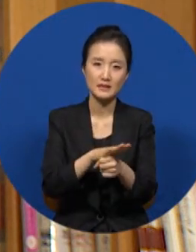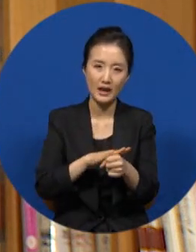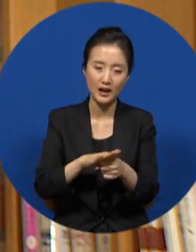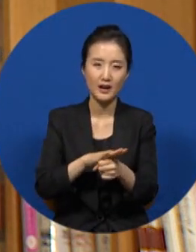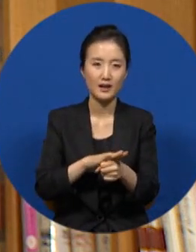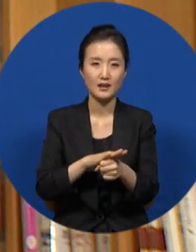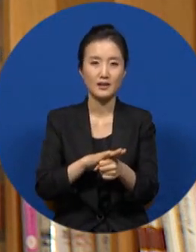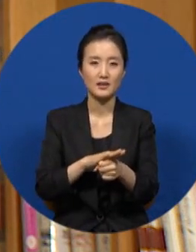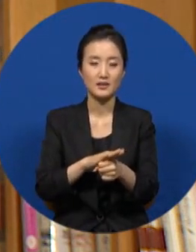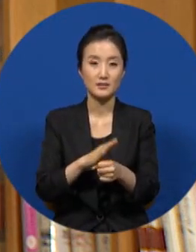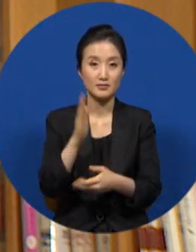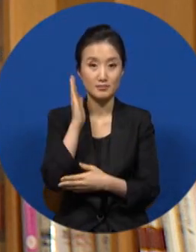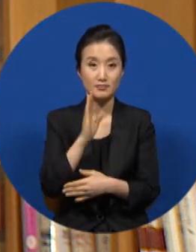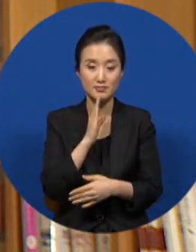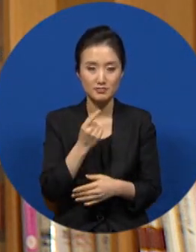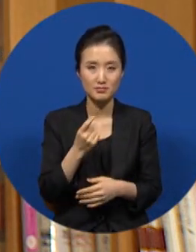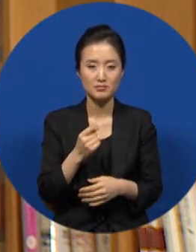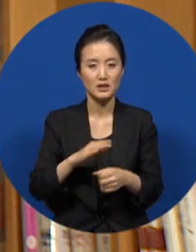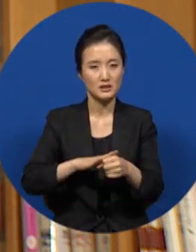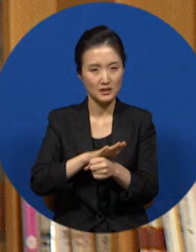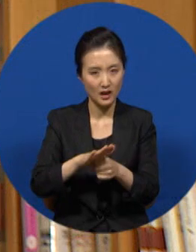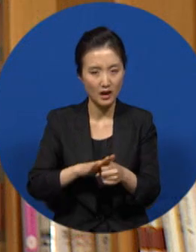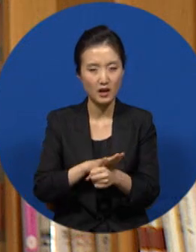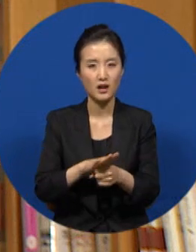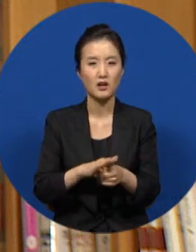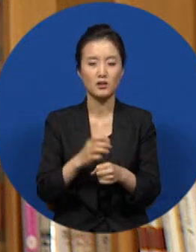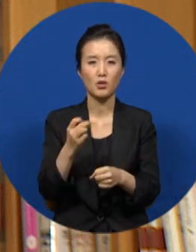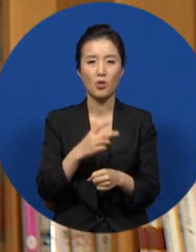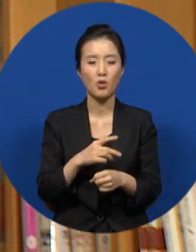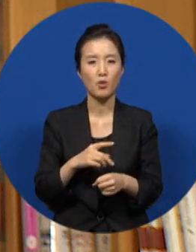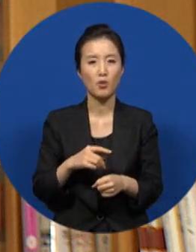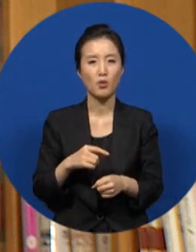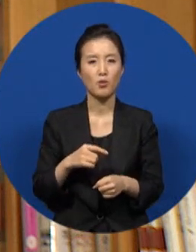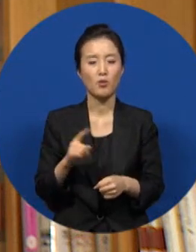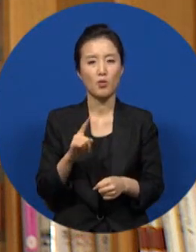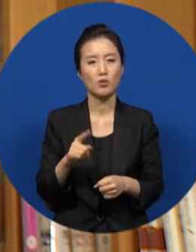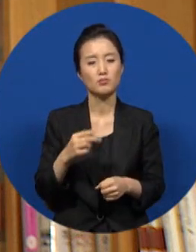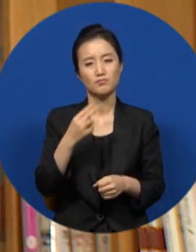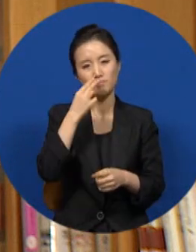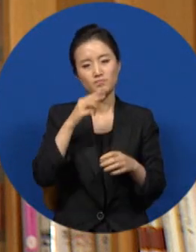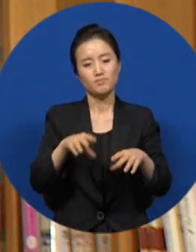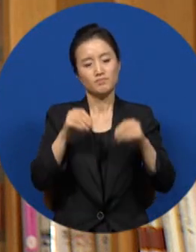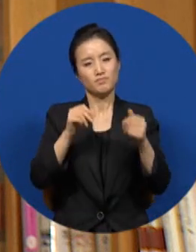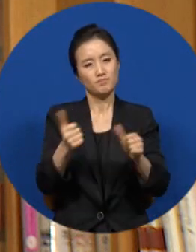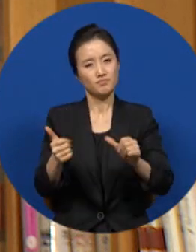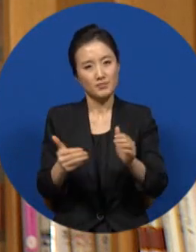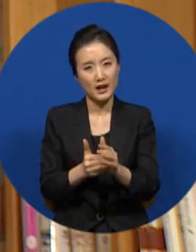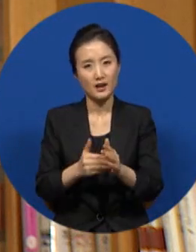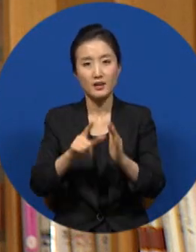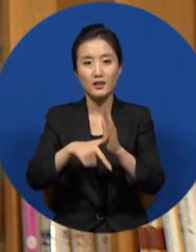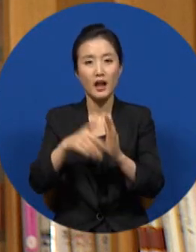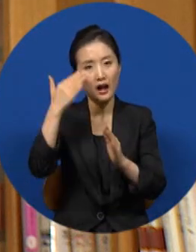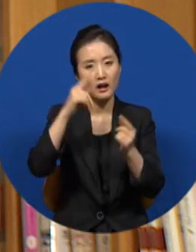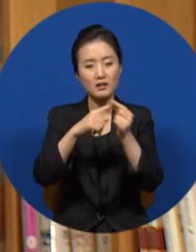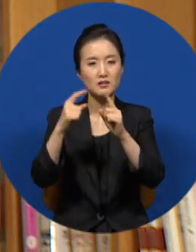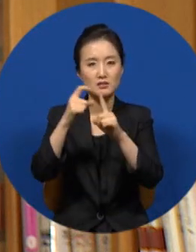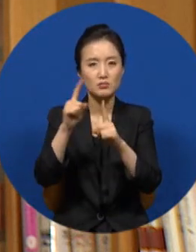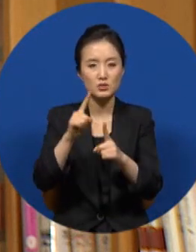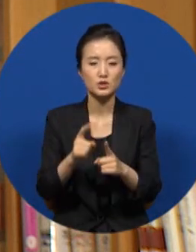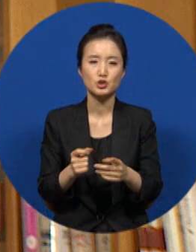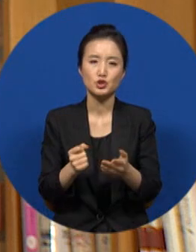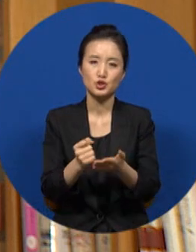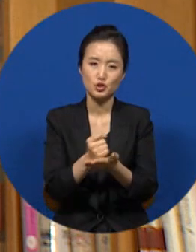아주 훌륭하신 분이 나중에 이제 목숨을 유명을 달리할 때도 아 이건 운명이다 이렇게 얘기하죠. 그때는 흉한 운인 거죠. 여하튼 간에 좋든 나쁘든